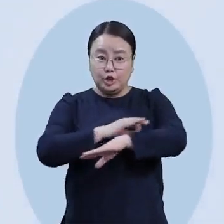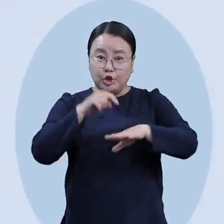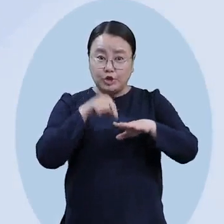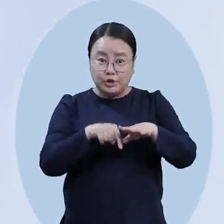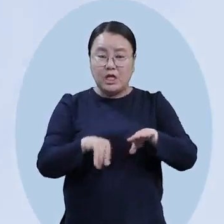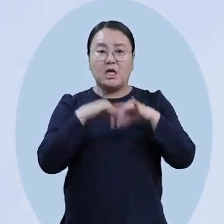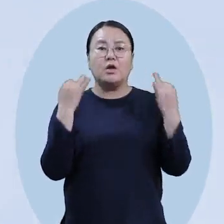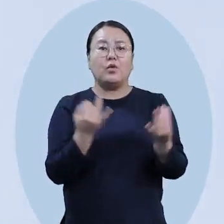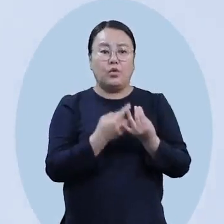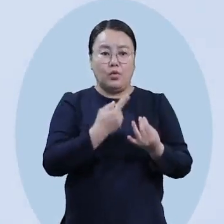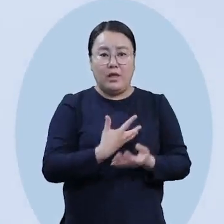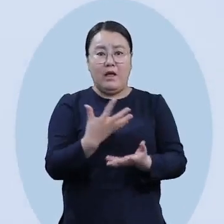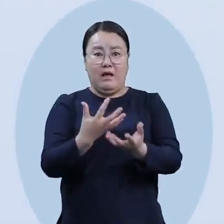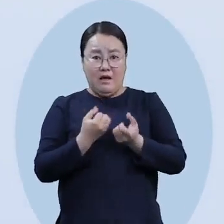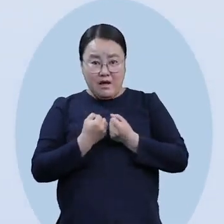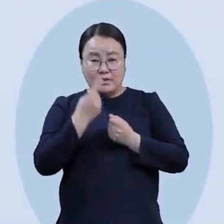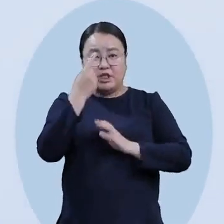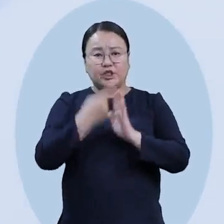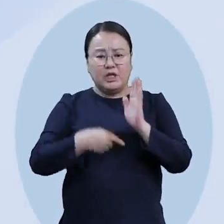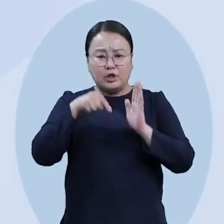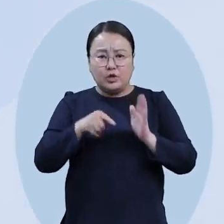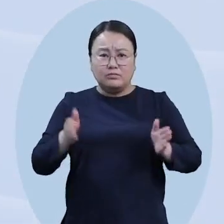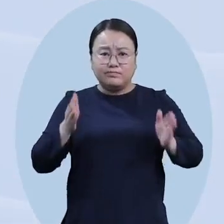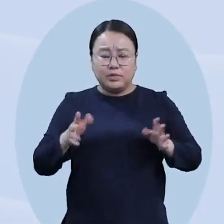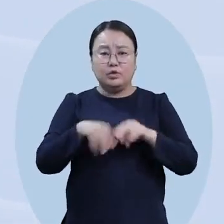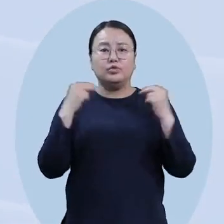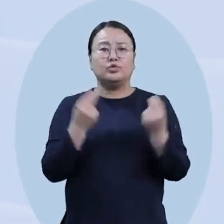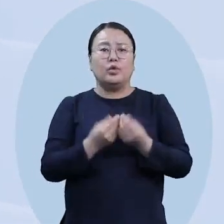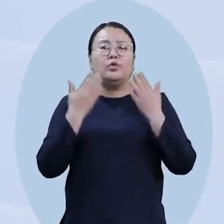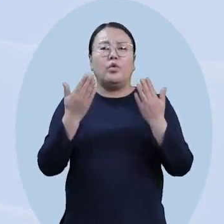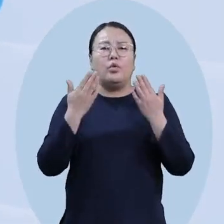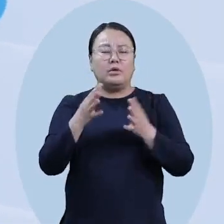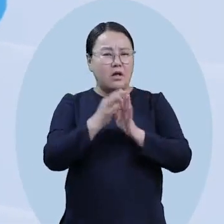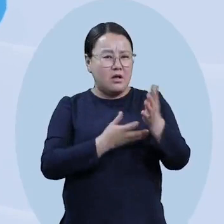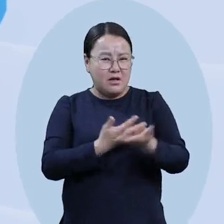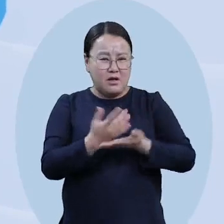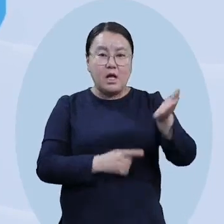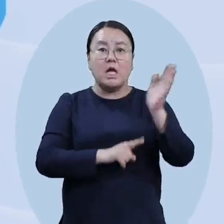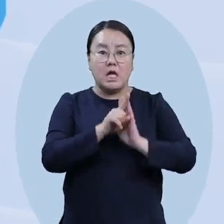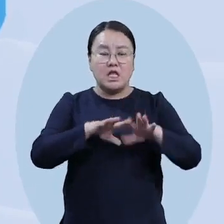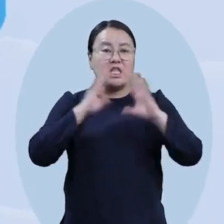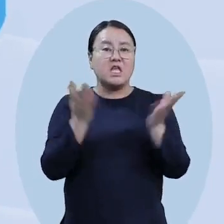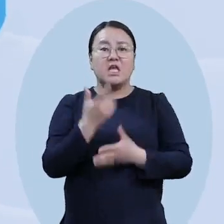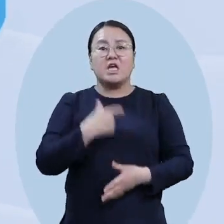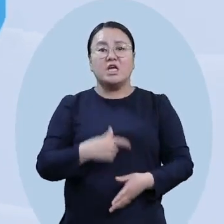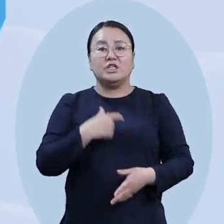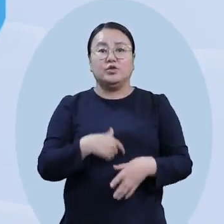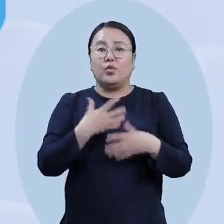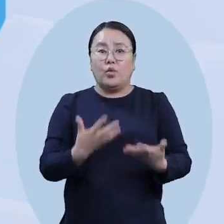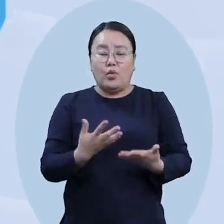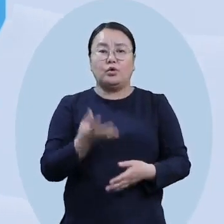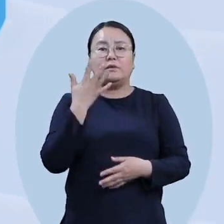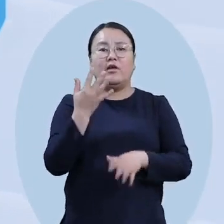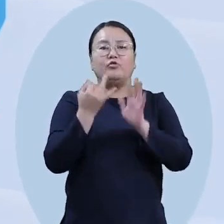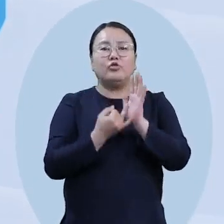Төслийг Монгол улсын их хурл хүлээн авсан өдрөөс хойш 1 сарын дотор чуулганы нэгдсэн хурлаанаар хэлэлцэж эхлэх бөгөөд нийт гишүүдийн 4/3